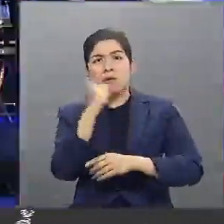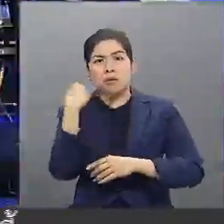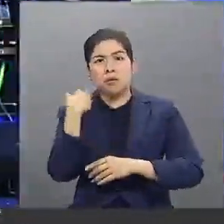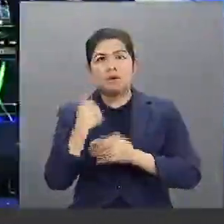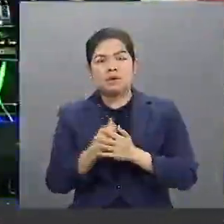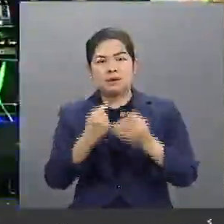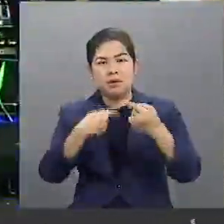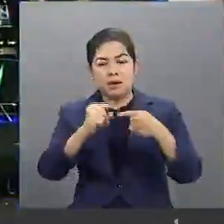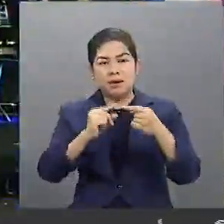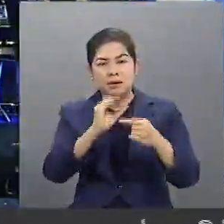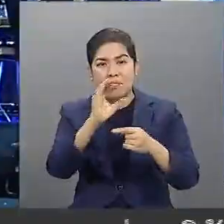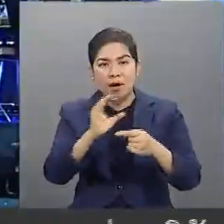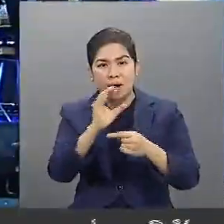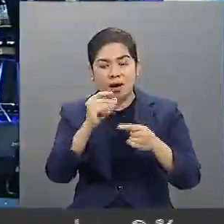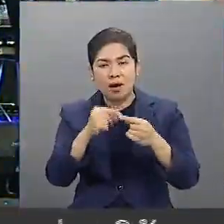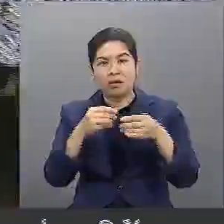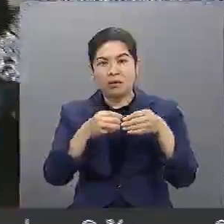งที่วงก็อยู่กรุงเทพ